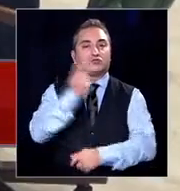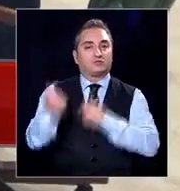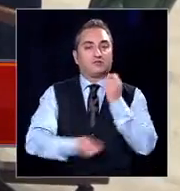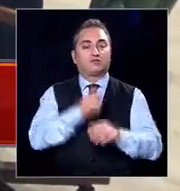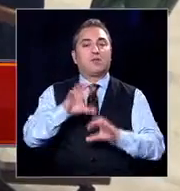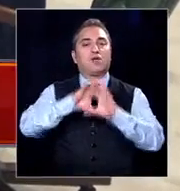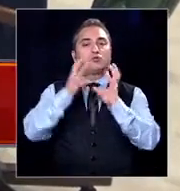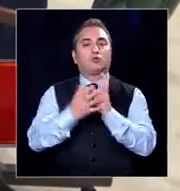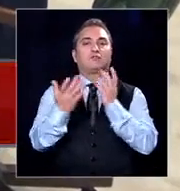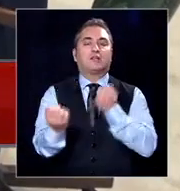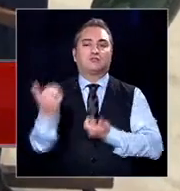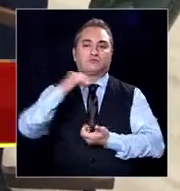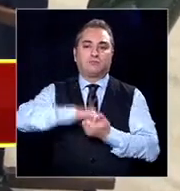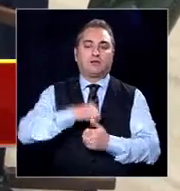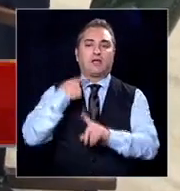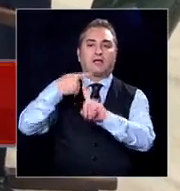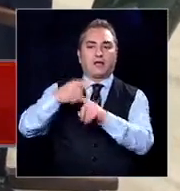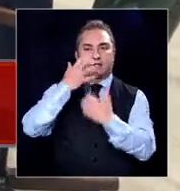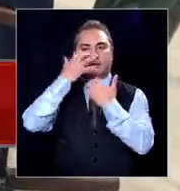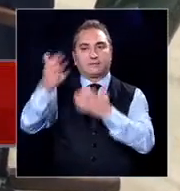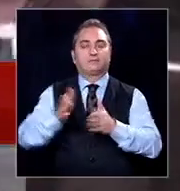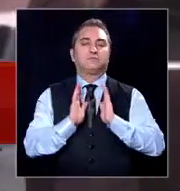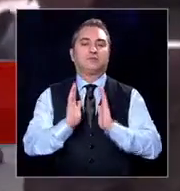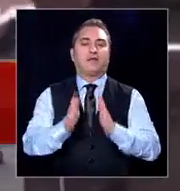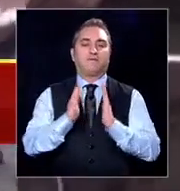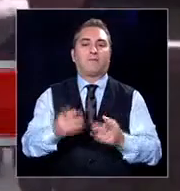küresel işbirliğine katkıyı sürdüreceğiz mesajı verdi.